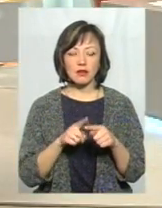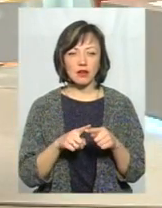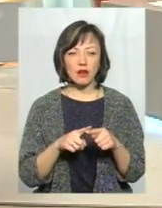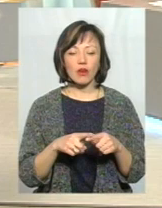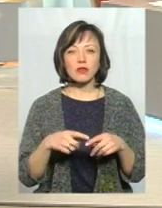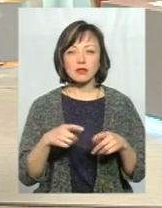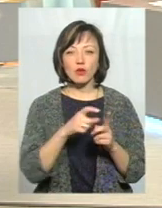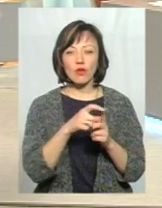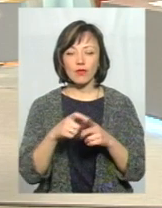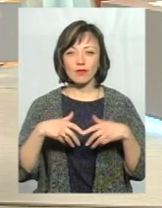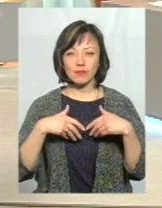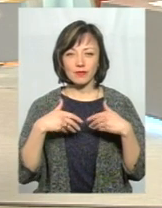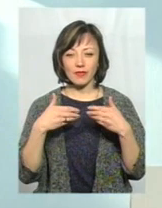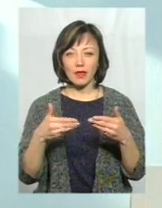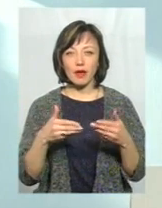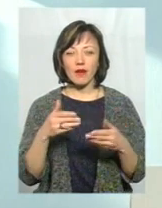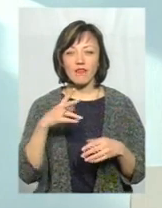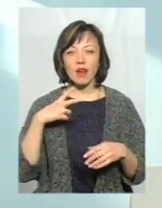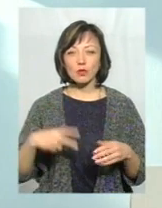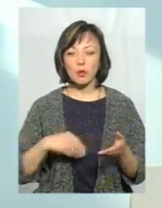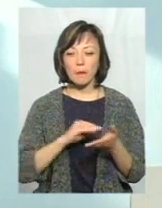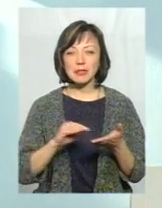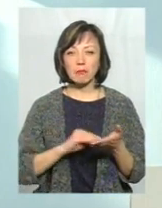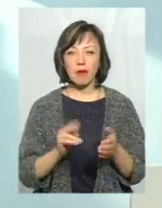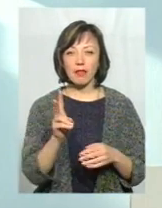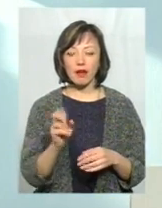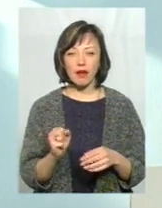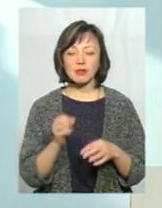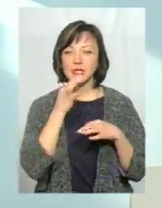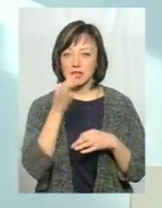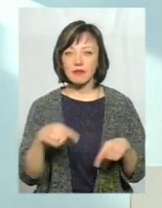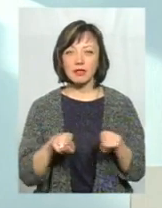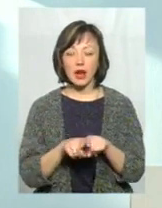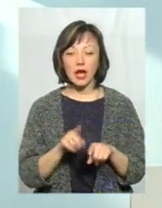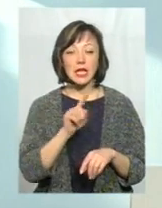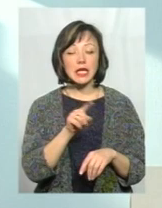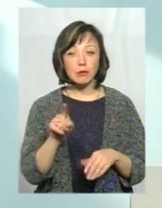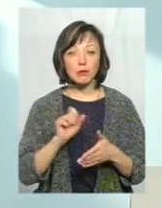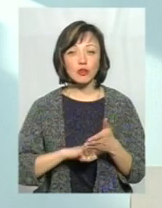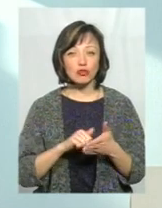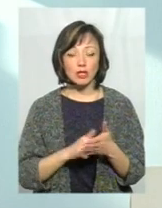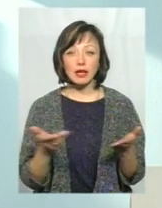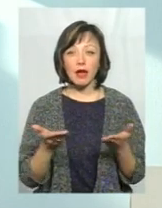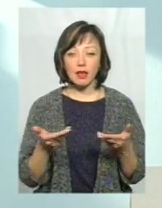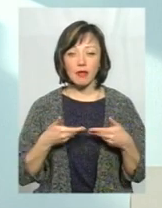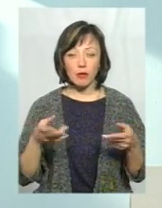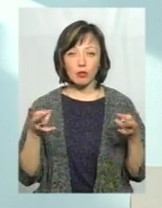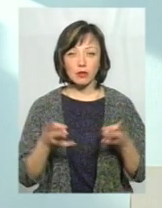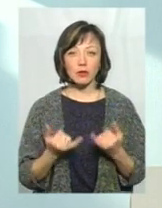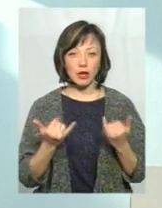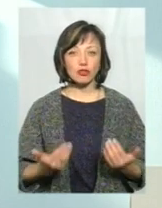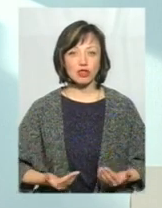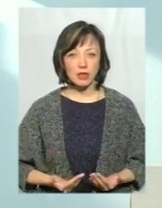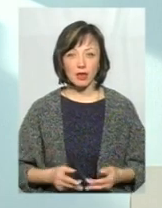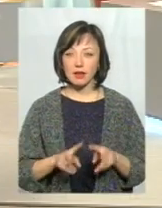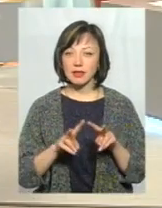словами французького письменника Альбера Кемю, який сказав таку річ, що ті причини, які нам потрібні для життя, ті